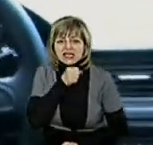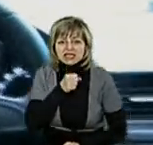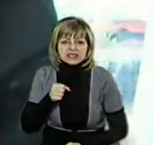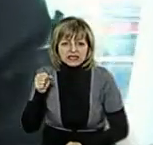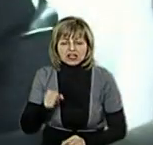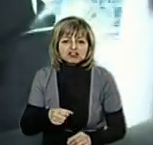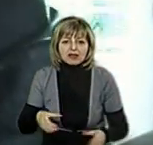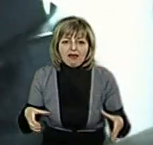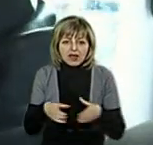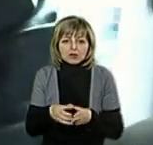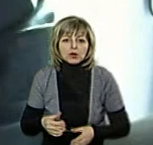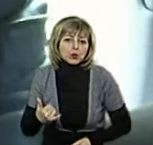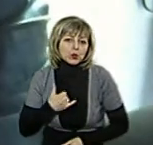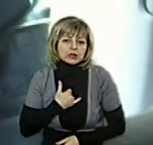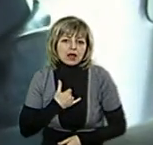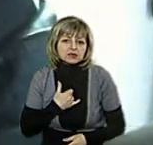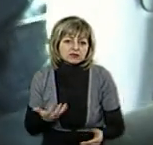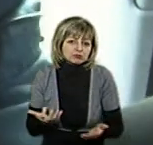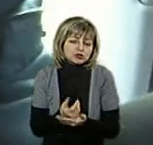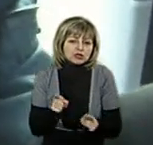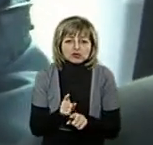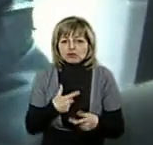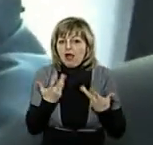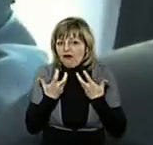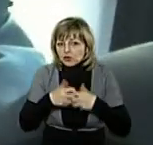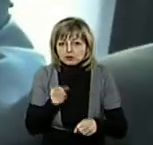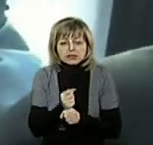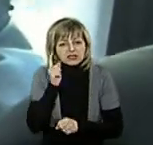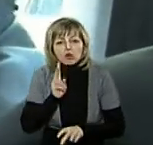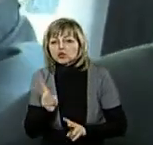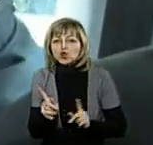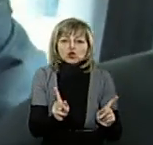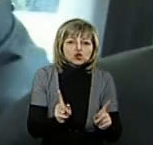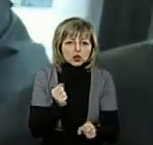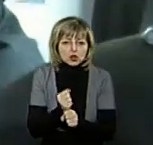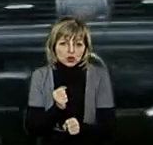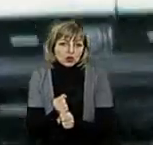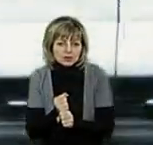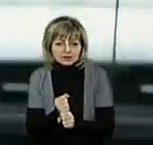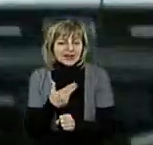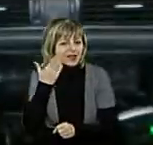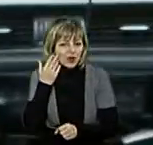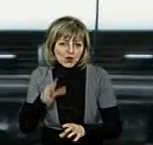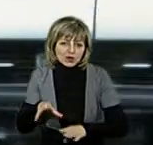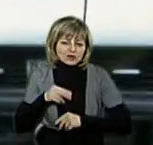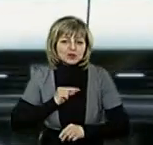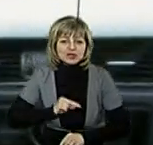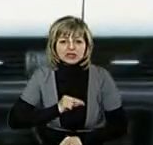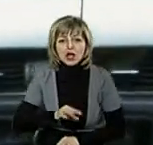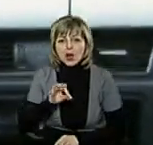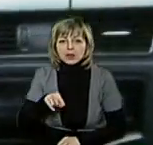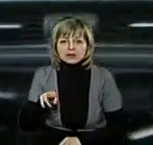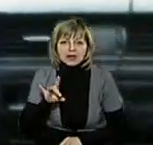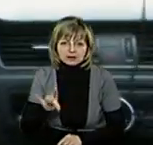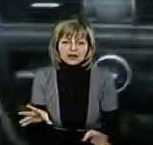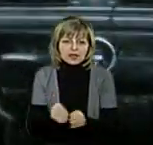екіпажу. У нас це якось дійшло до автоматизму, ми знаємо, хто що робить, і тому нам добре їздити один з одним. Олександр Волошин